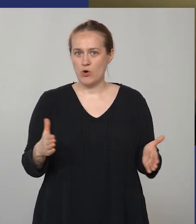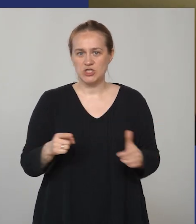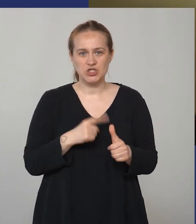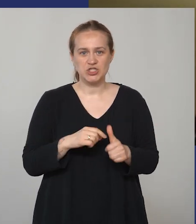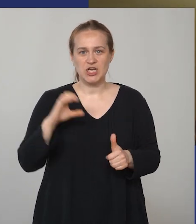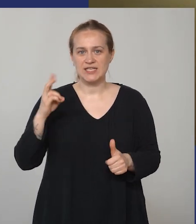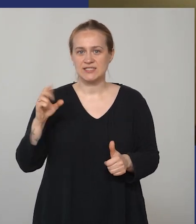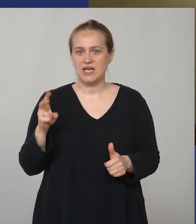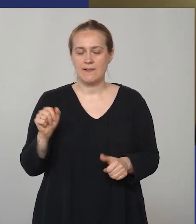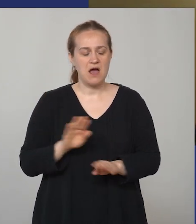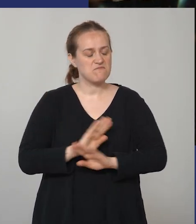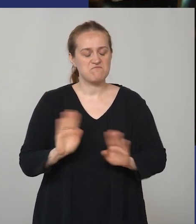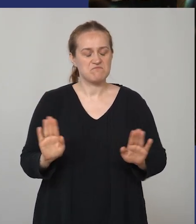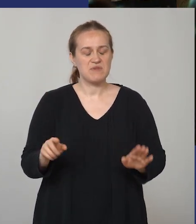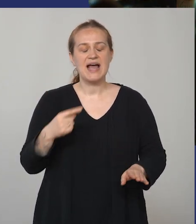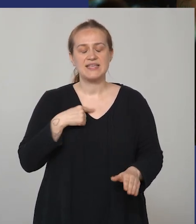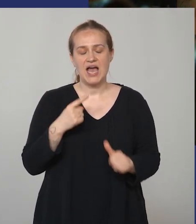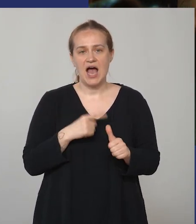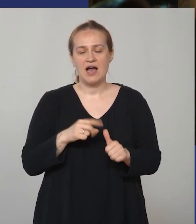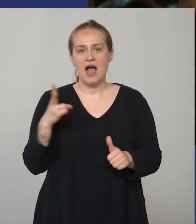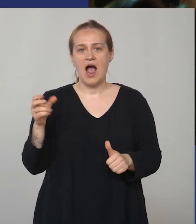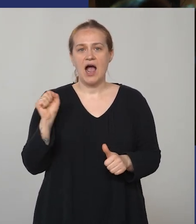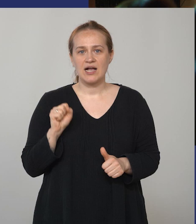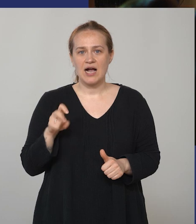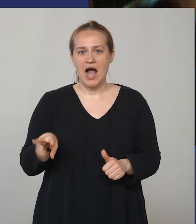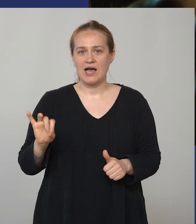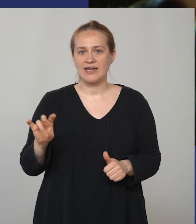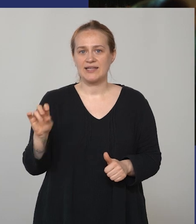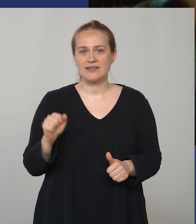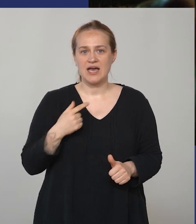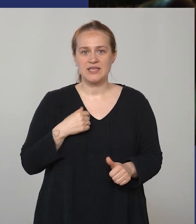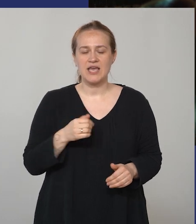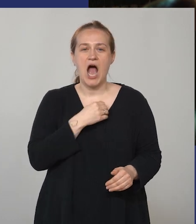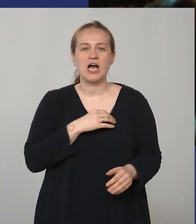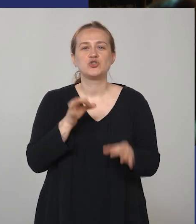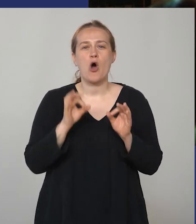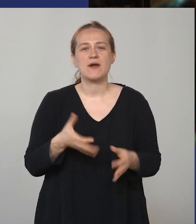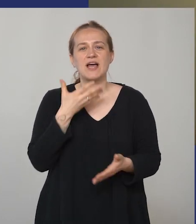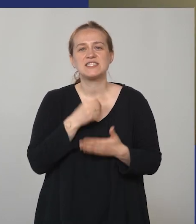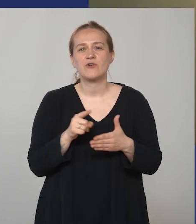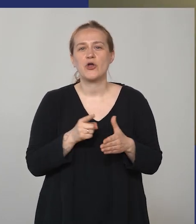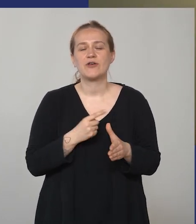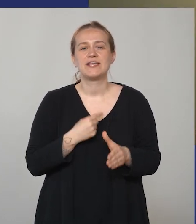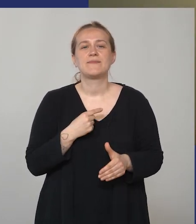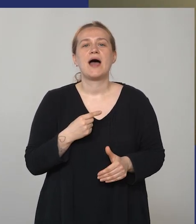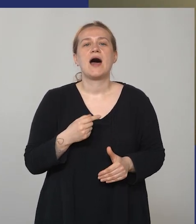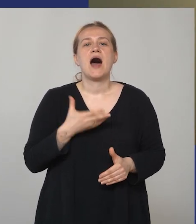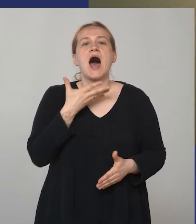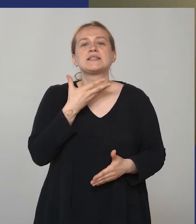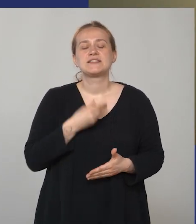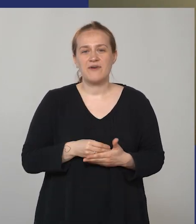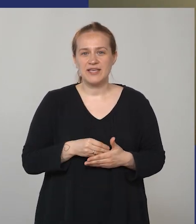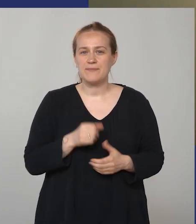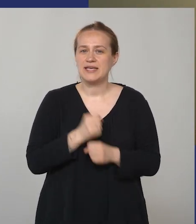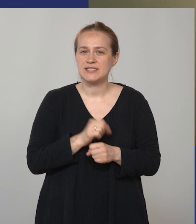скала, я Калина. И я хочу оправдать свое имя своими делами и поступками. Вера